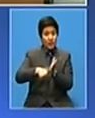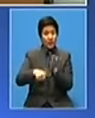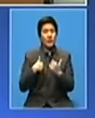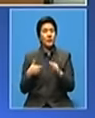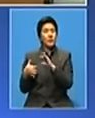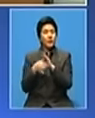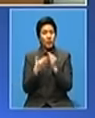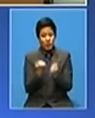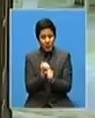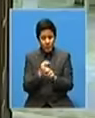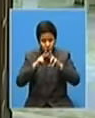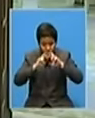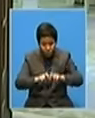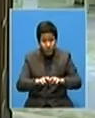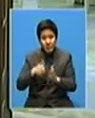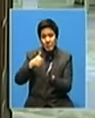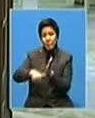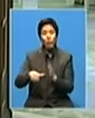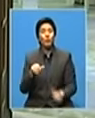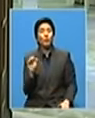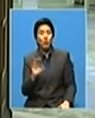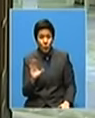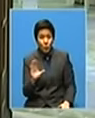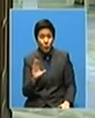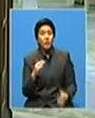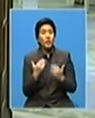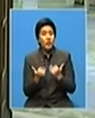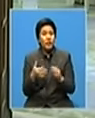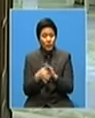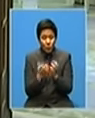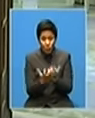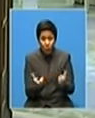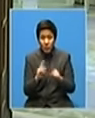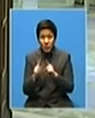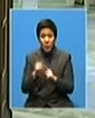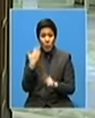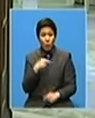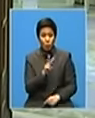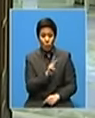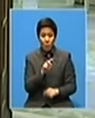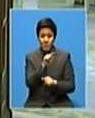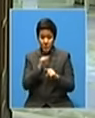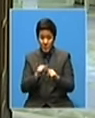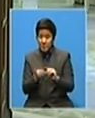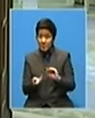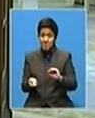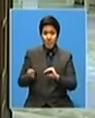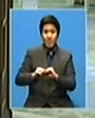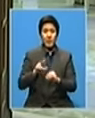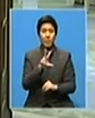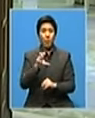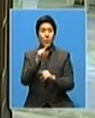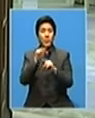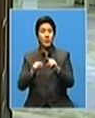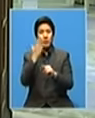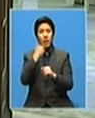ค่าใช้จ่ายในการวิจัยและพัฒนาเทคโนโลยีและนวัตกรรมเพิ่มจาก 200% เป็น 300% นะครับเพื่อจะส่งเสริม